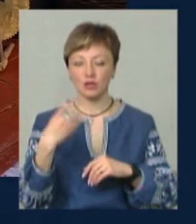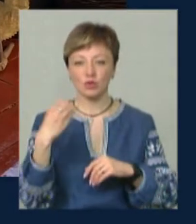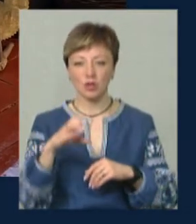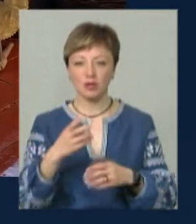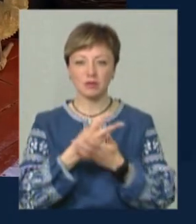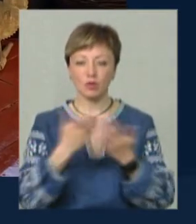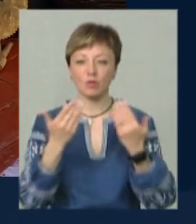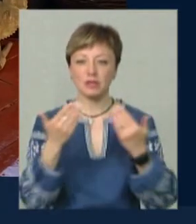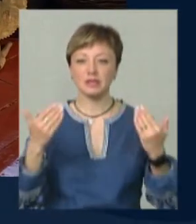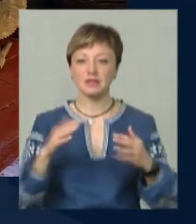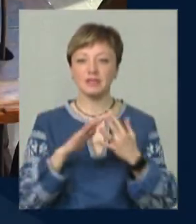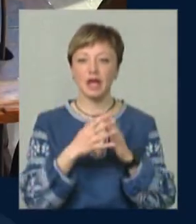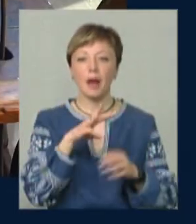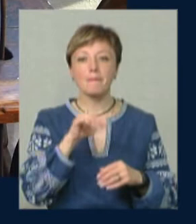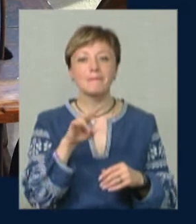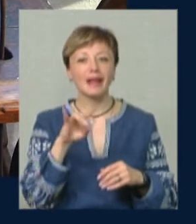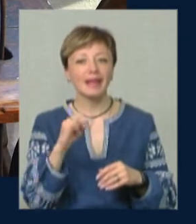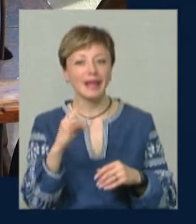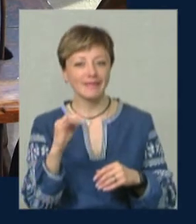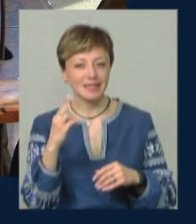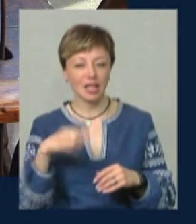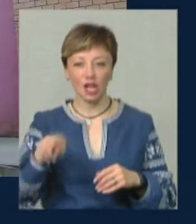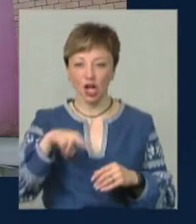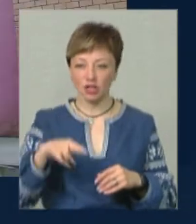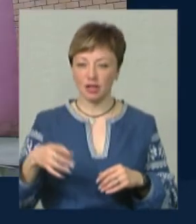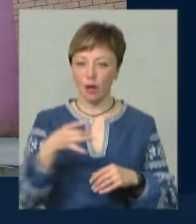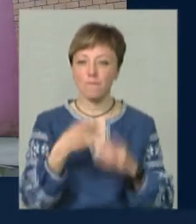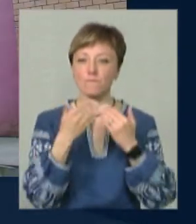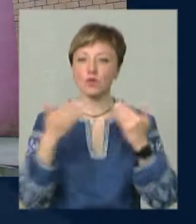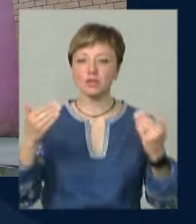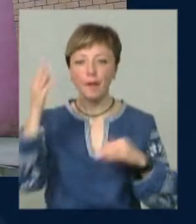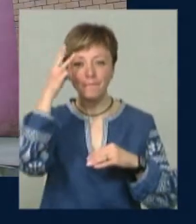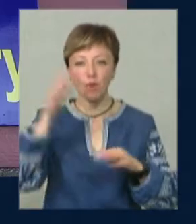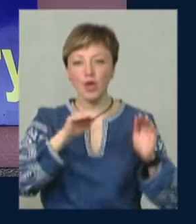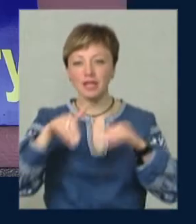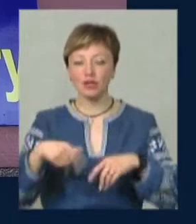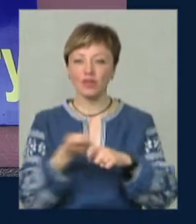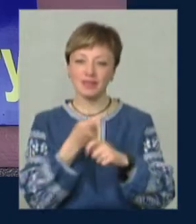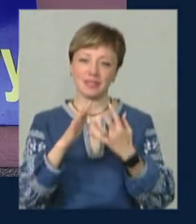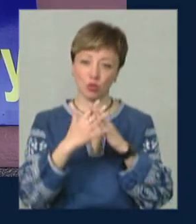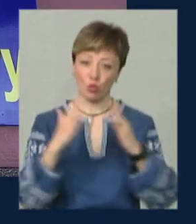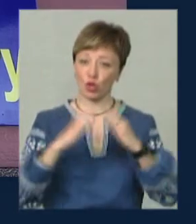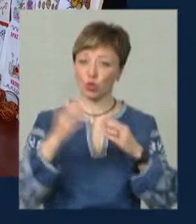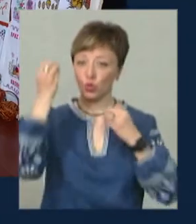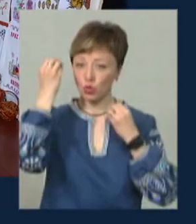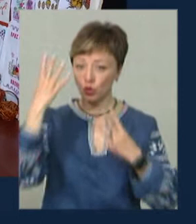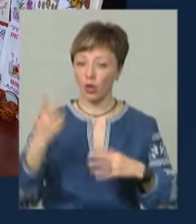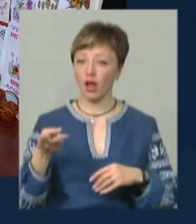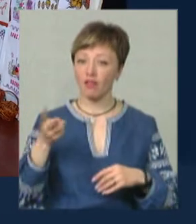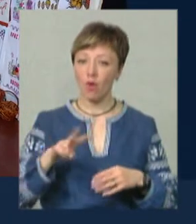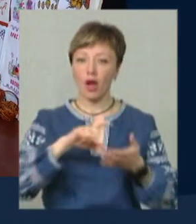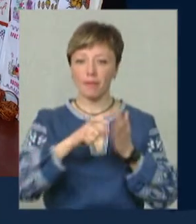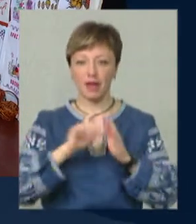новоствореному музеї у селі Маниківці Дорожнянської громади. Музей подільської вишивки та побуту розташовано у сільському будинку культури, у двох